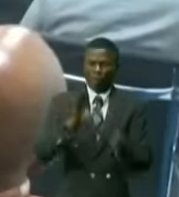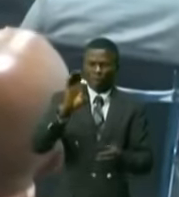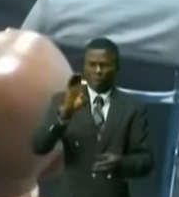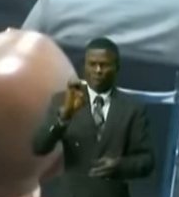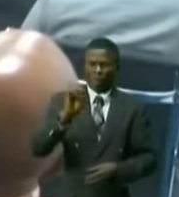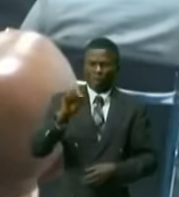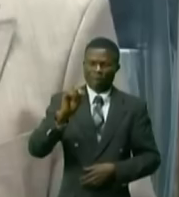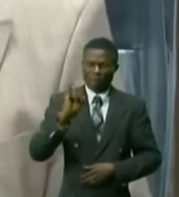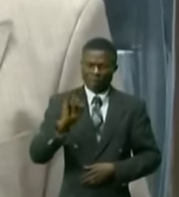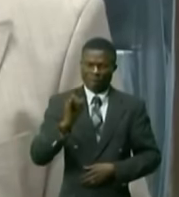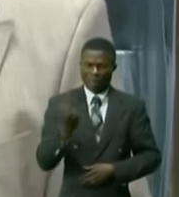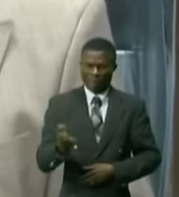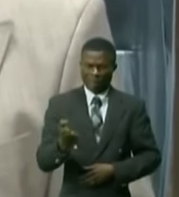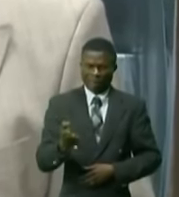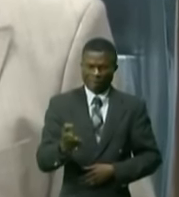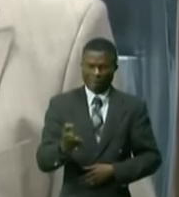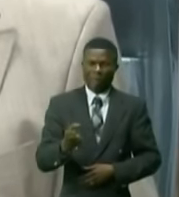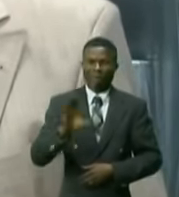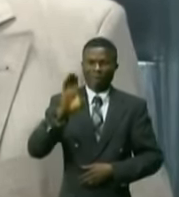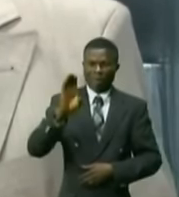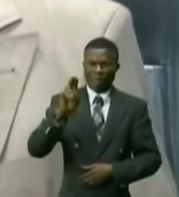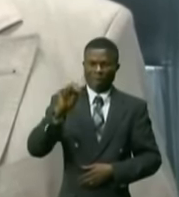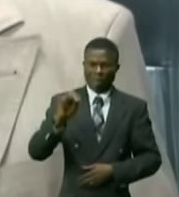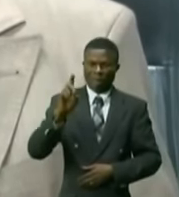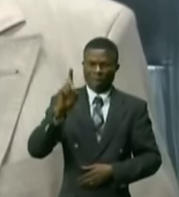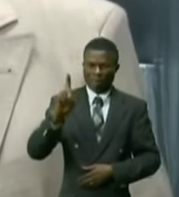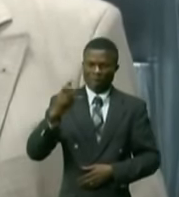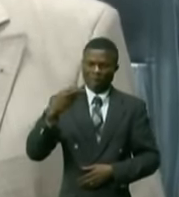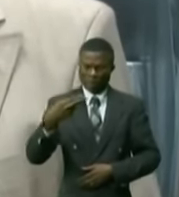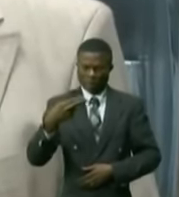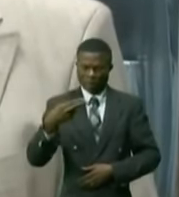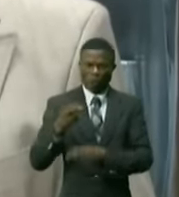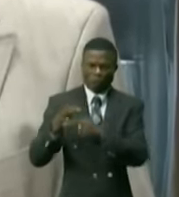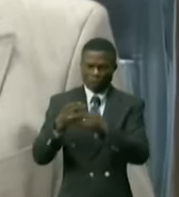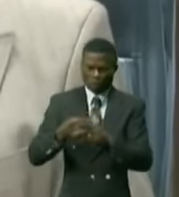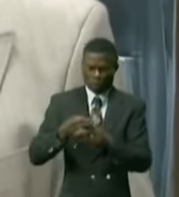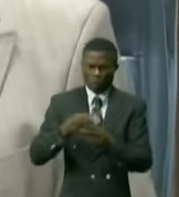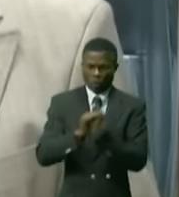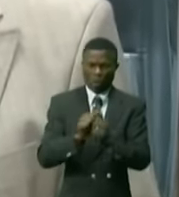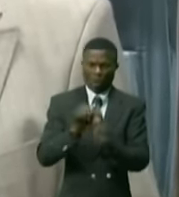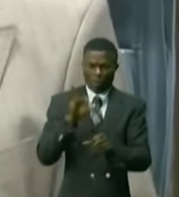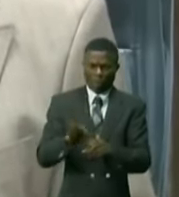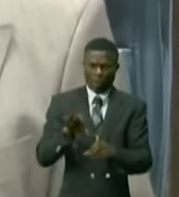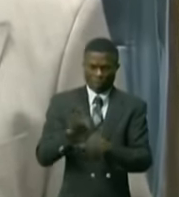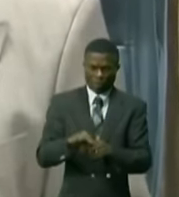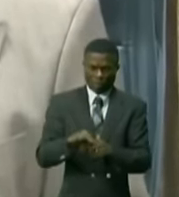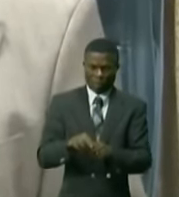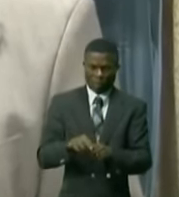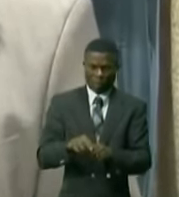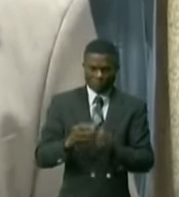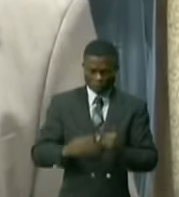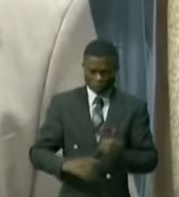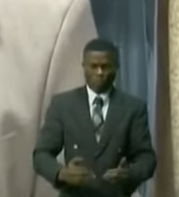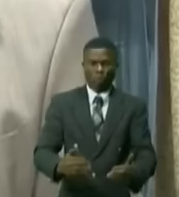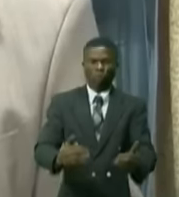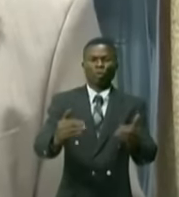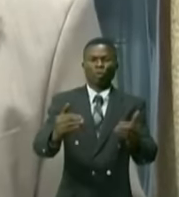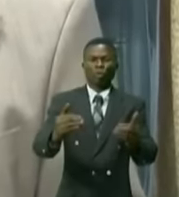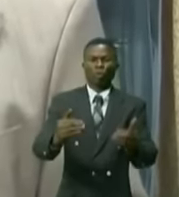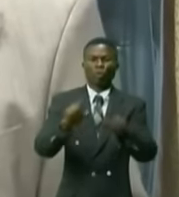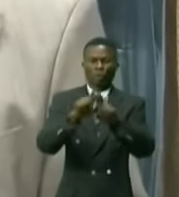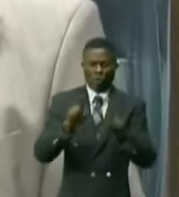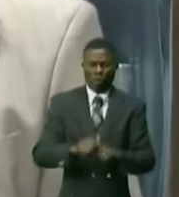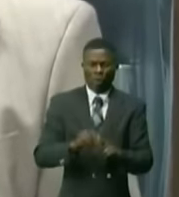nationale indépendante. La CNDH suit de près le processus électoral en cours et